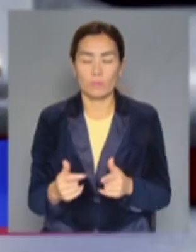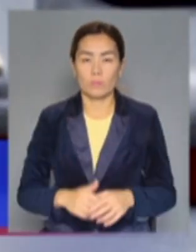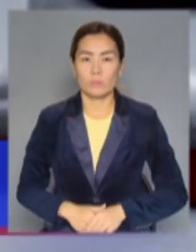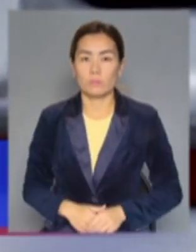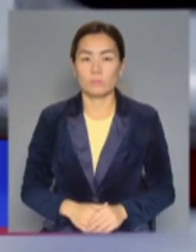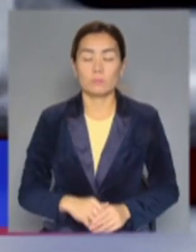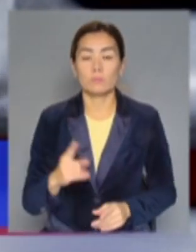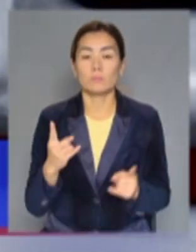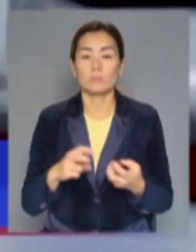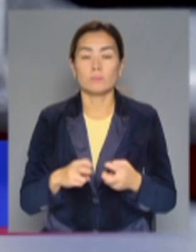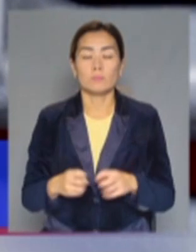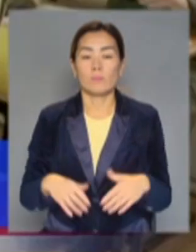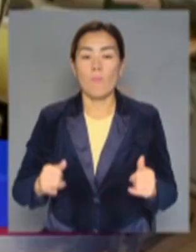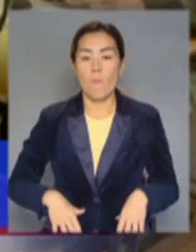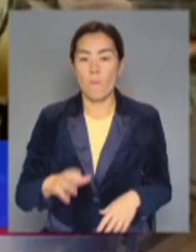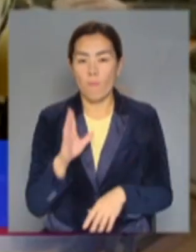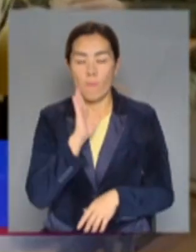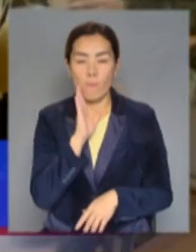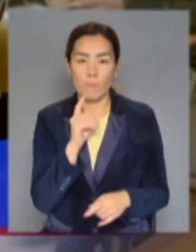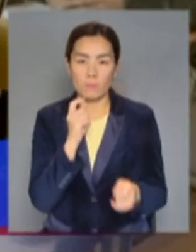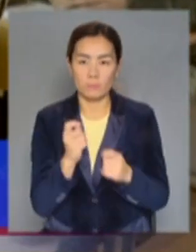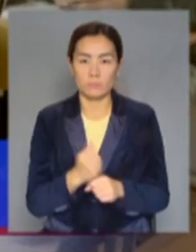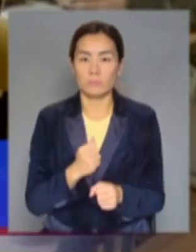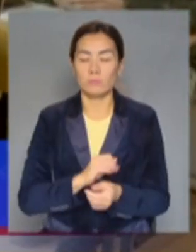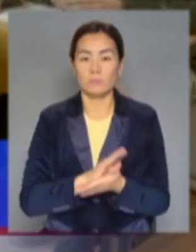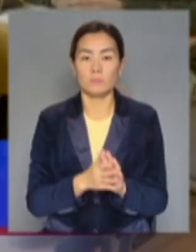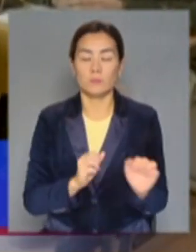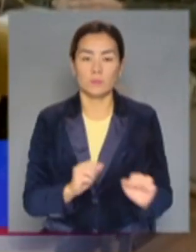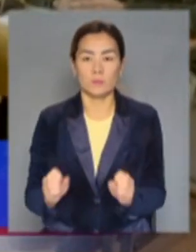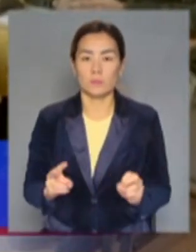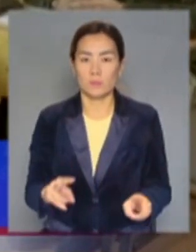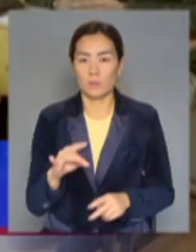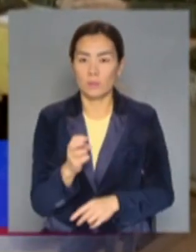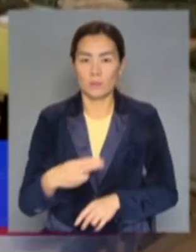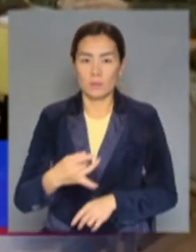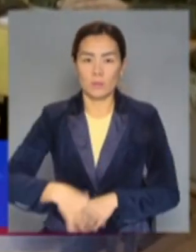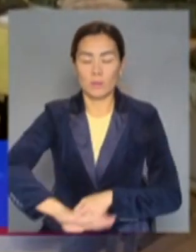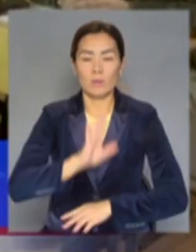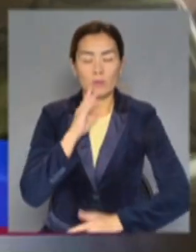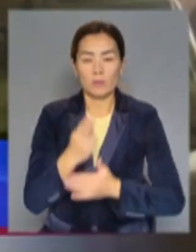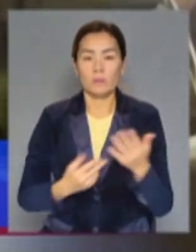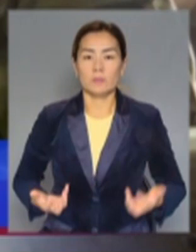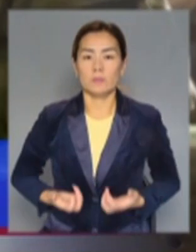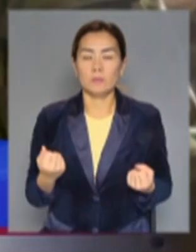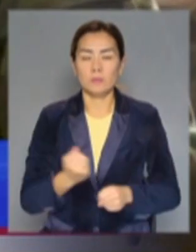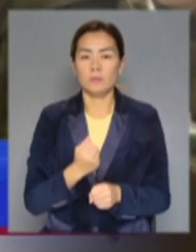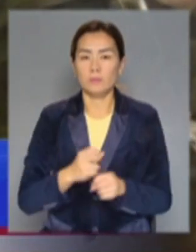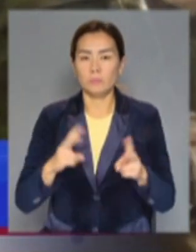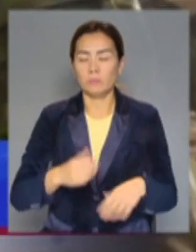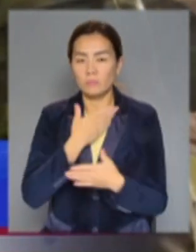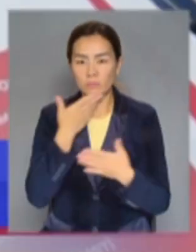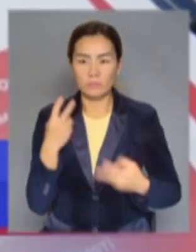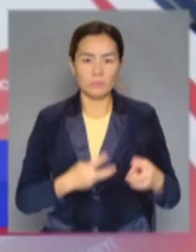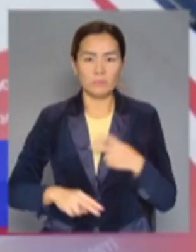әзірміз. Бір үлкен мәселенің бірі судағы қауіпсіздік шараларын алдын алу үшін Махамбет ауданында сүңгуір құтқарушылар